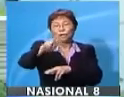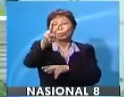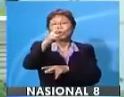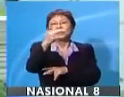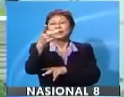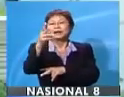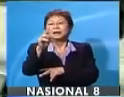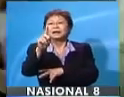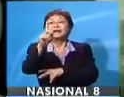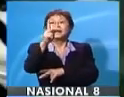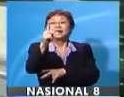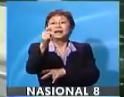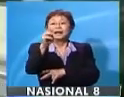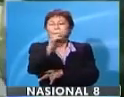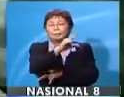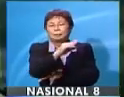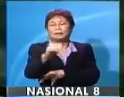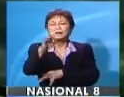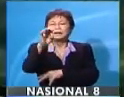dan ERL.